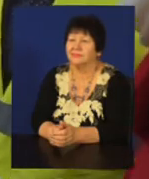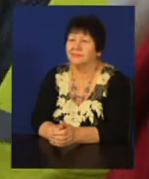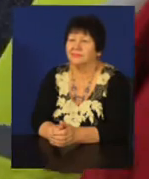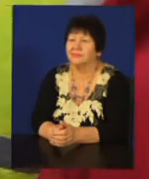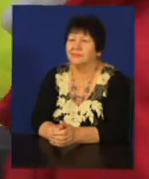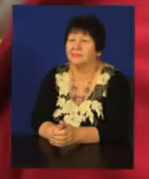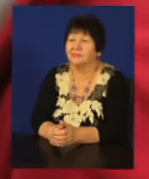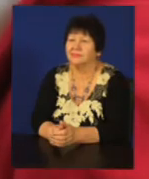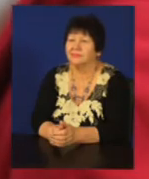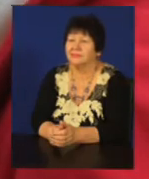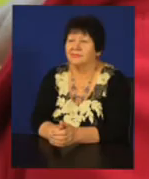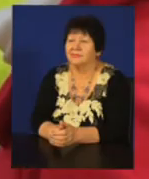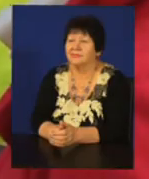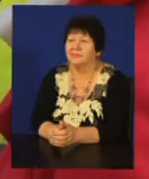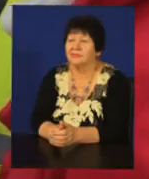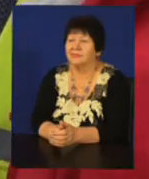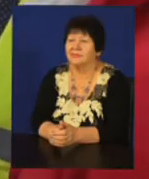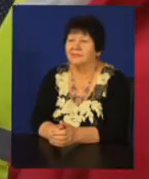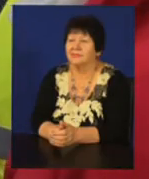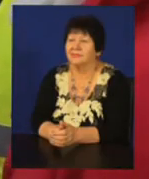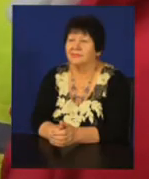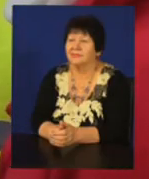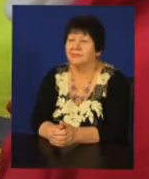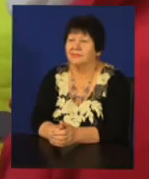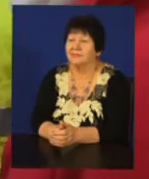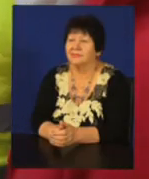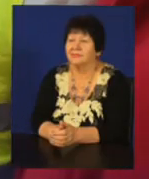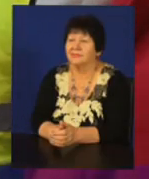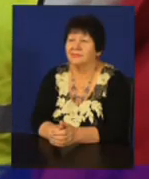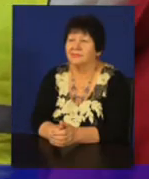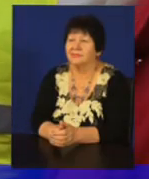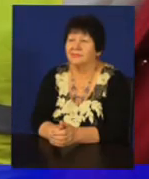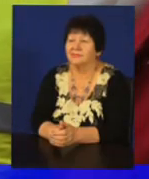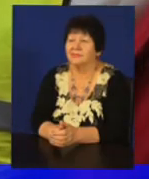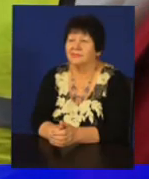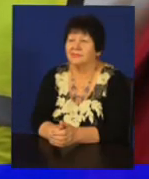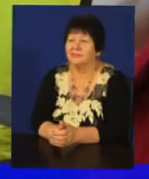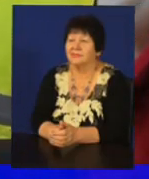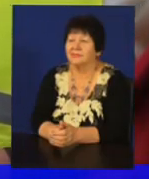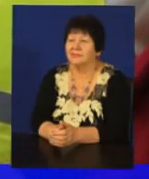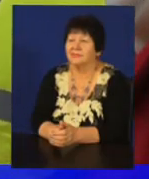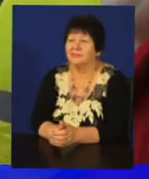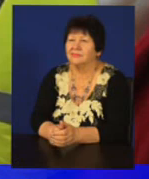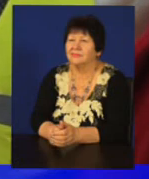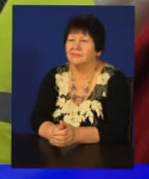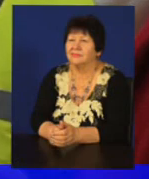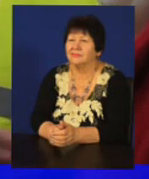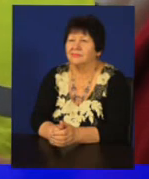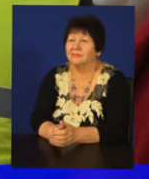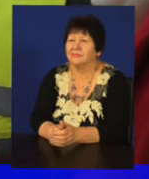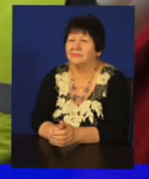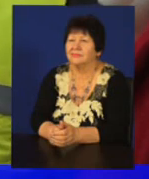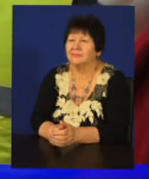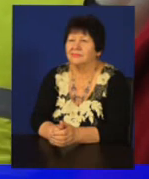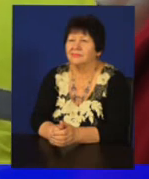așa spus? Am întâmplat să folosesc un mai noi. This is why I emphasize that newer pipes are used, which